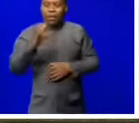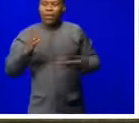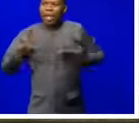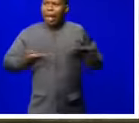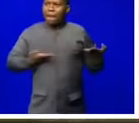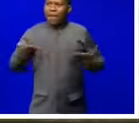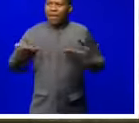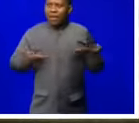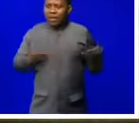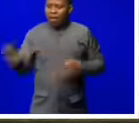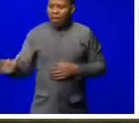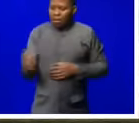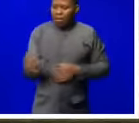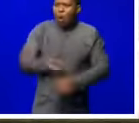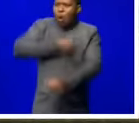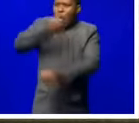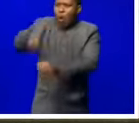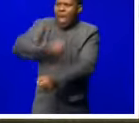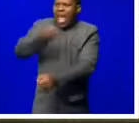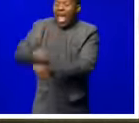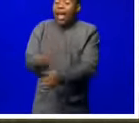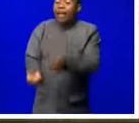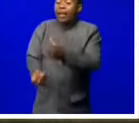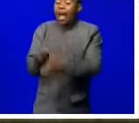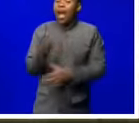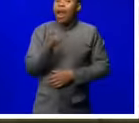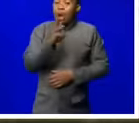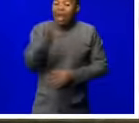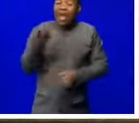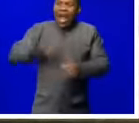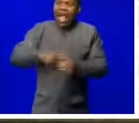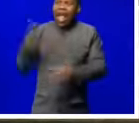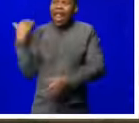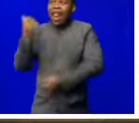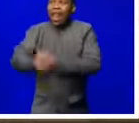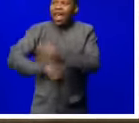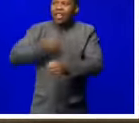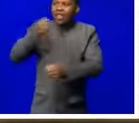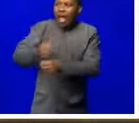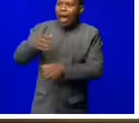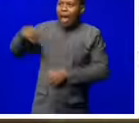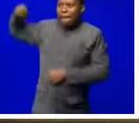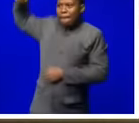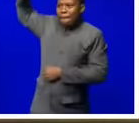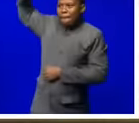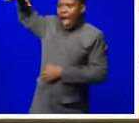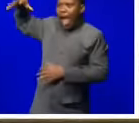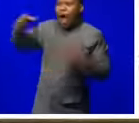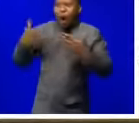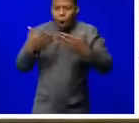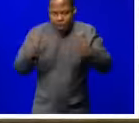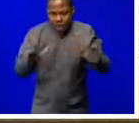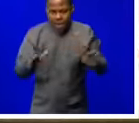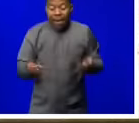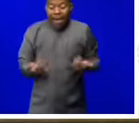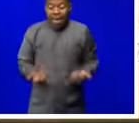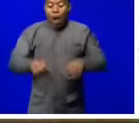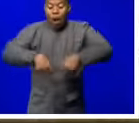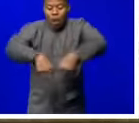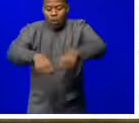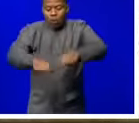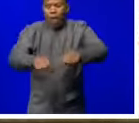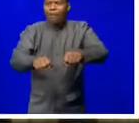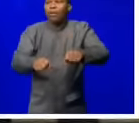S10 sikhanyise eminyakeni lophelile ke naso leso. Nawubuka kucishe inkundla yethu ngoba inemiphakathi